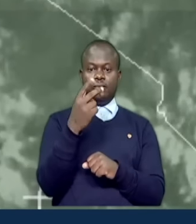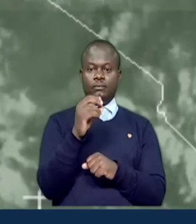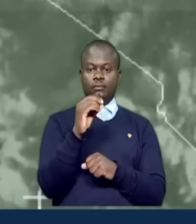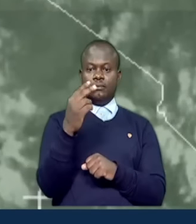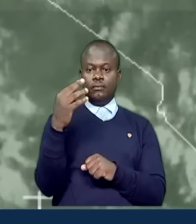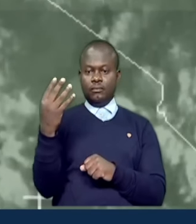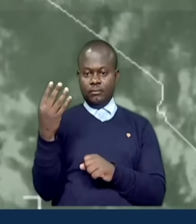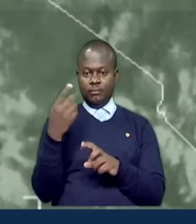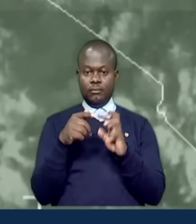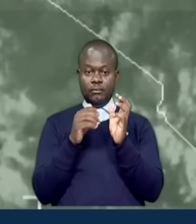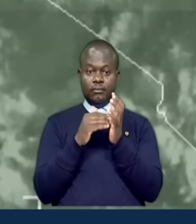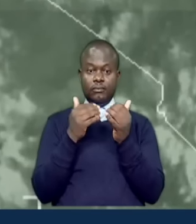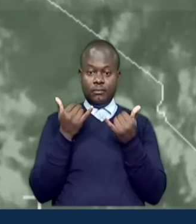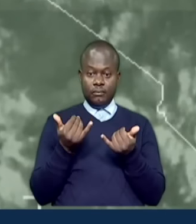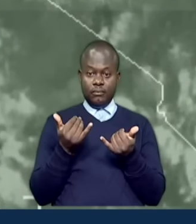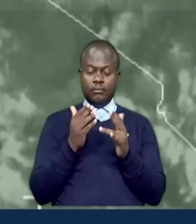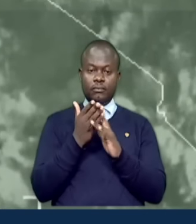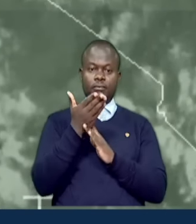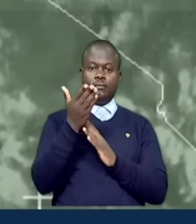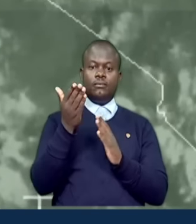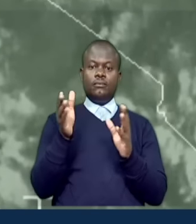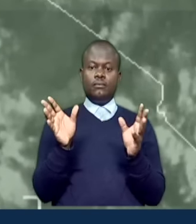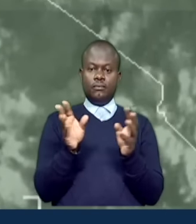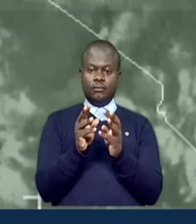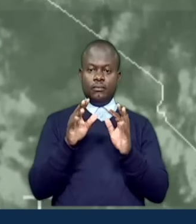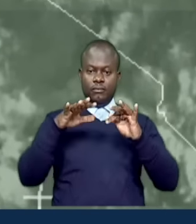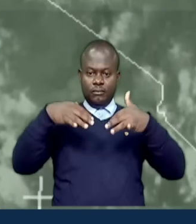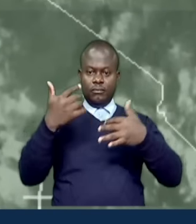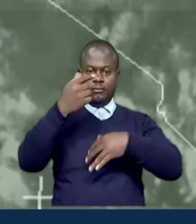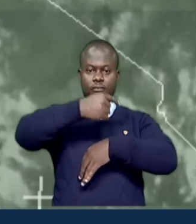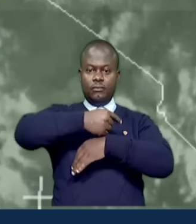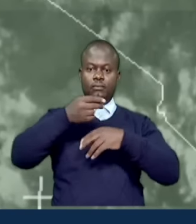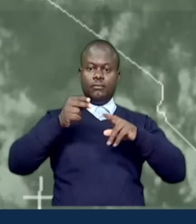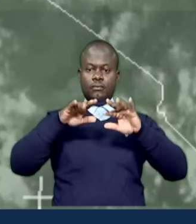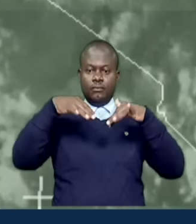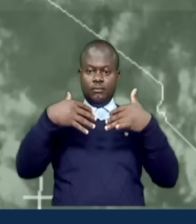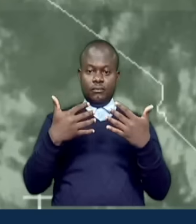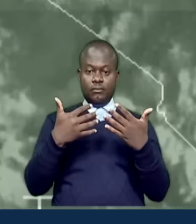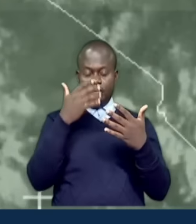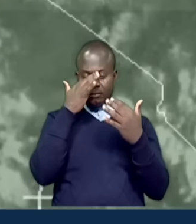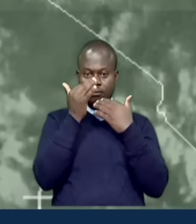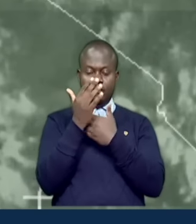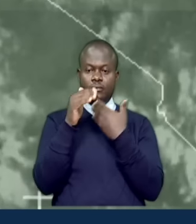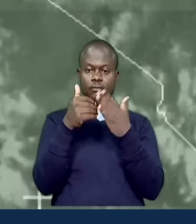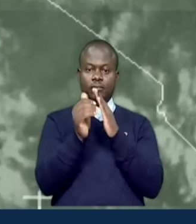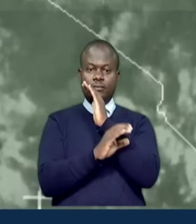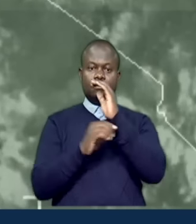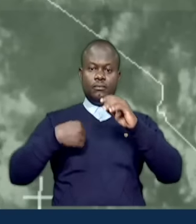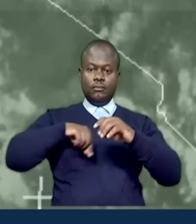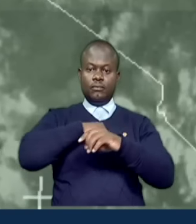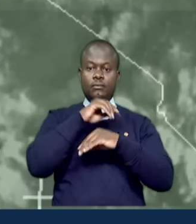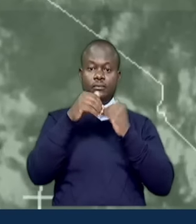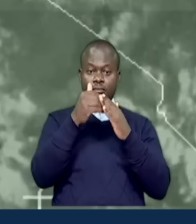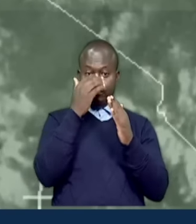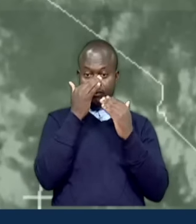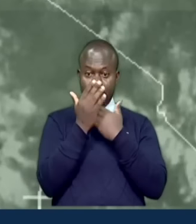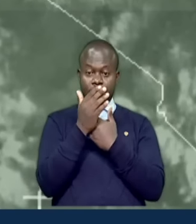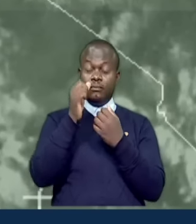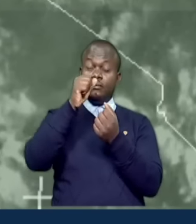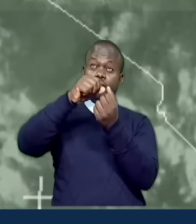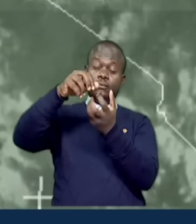Ariko reka tunyure mu ncamake uko uyu munsi wagenze. Ku masaha ya mu gitondo mu gihugu cyacu twaramukanye